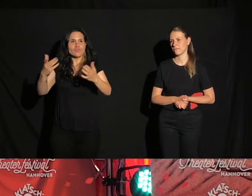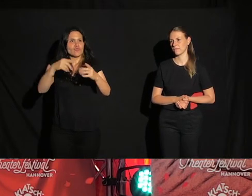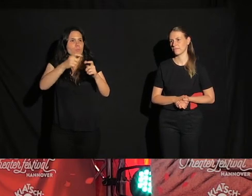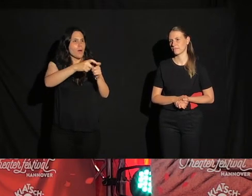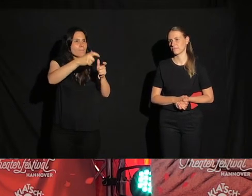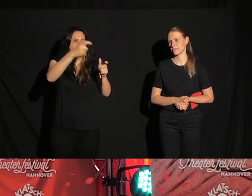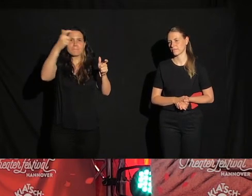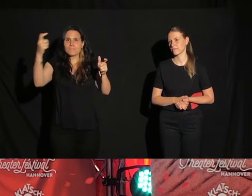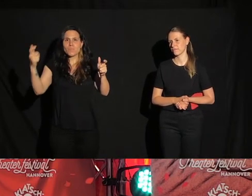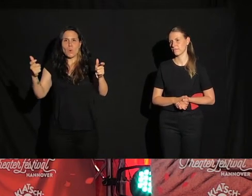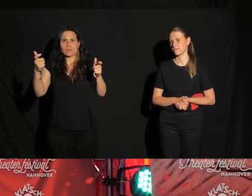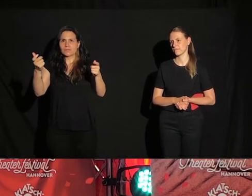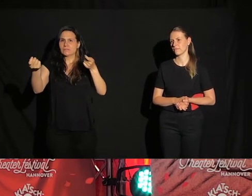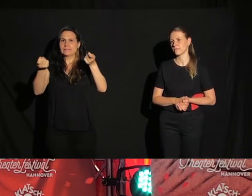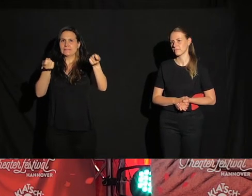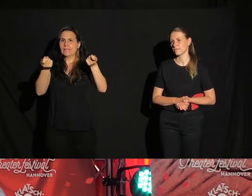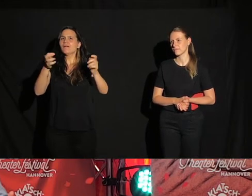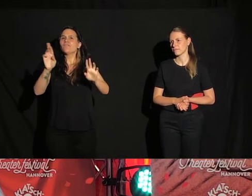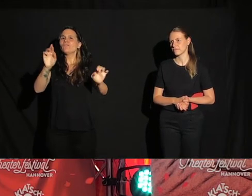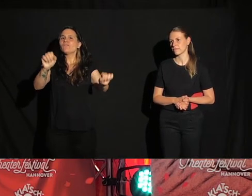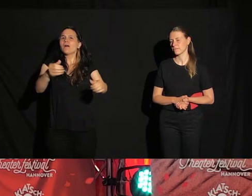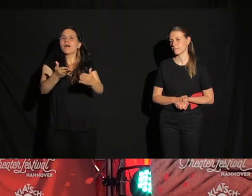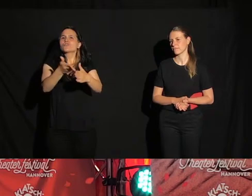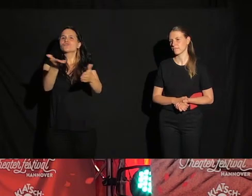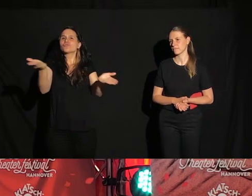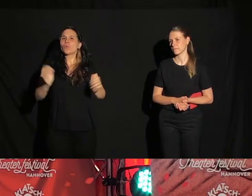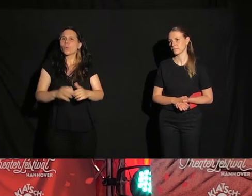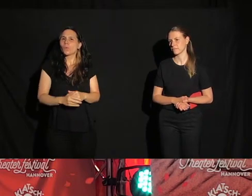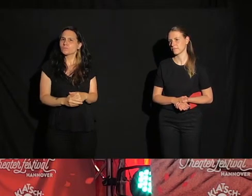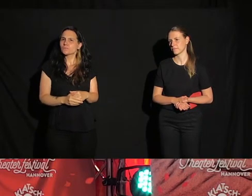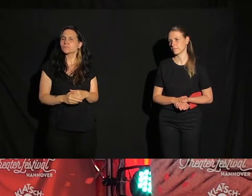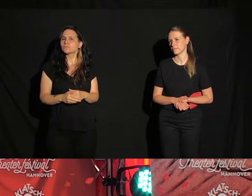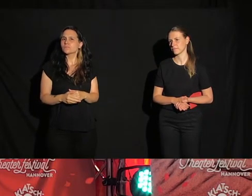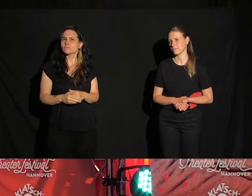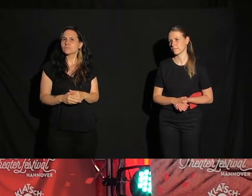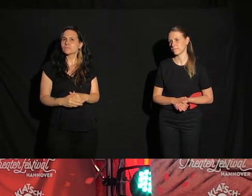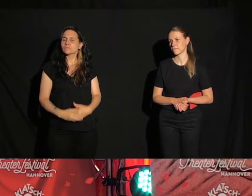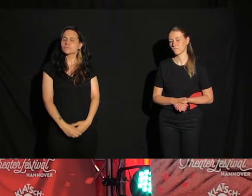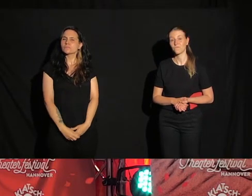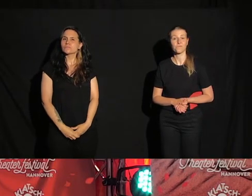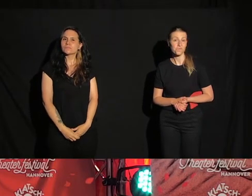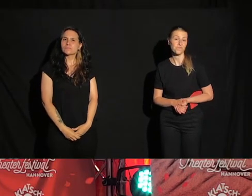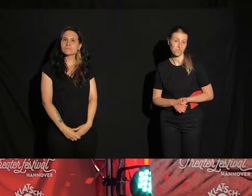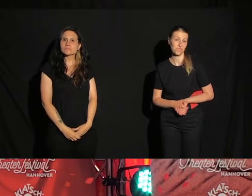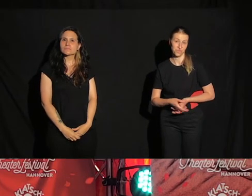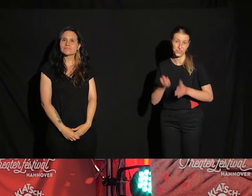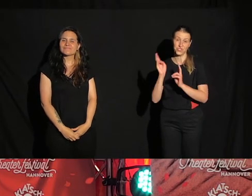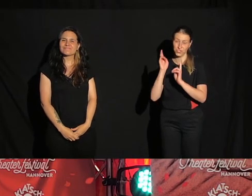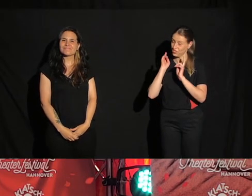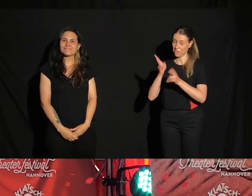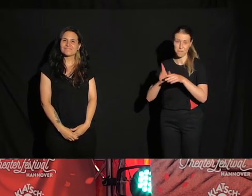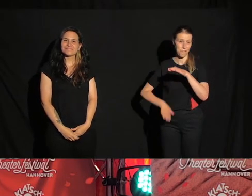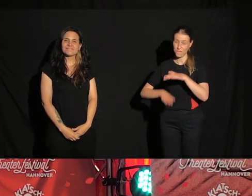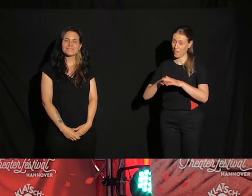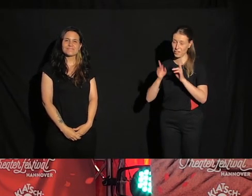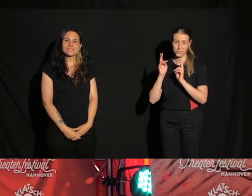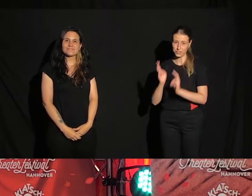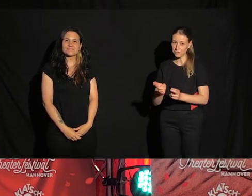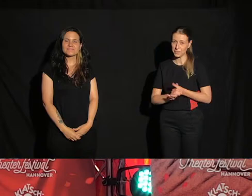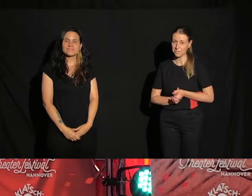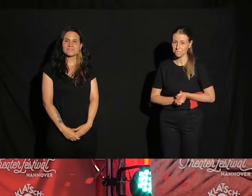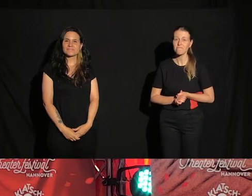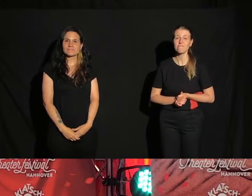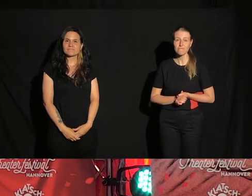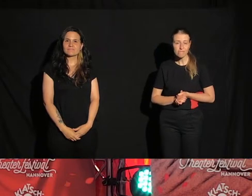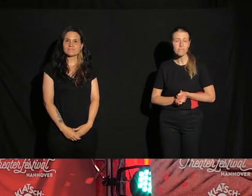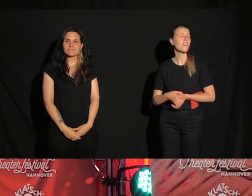oder auf einer Hochstraße irgendeinen Auftritt dahinlegen? Ja, da hast du vollkommen recht. Und wie gesagt, wir